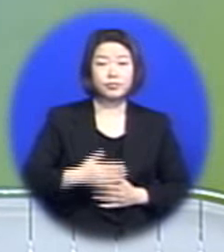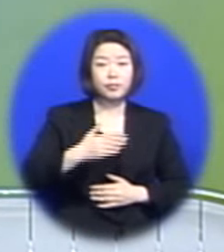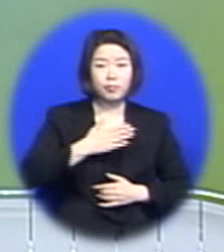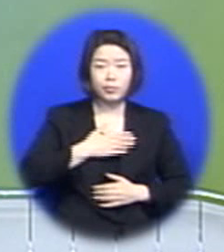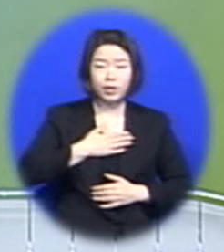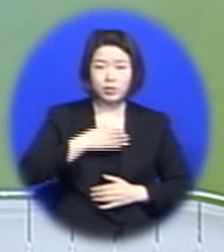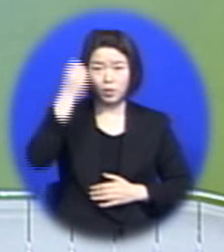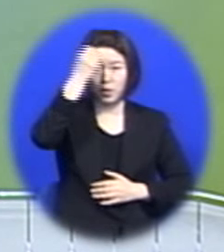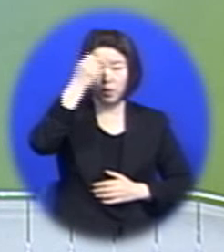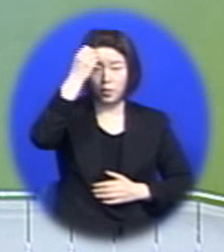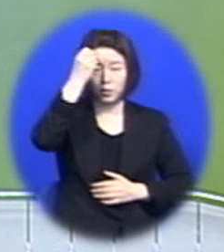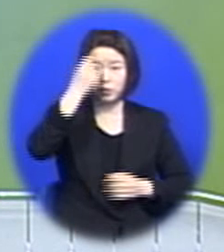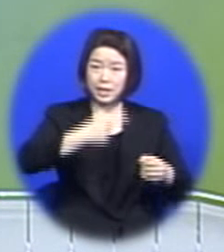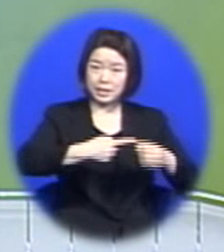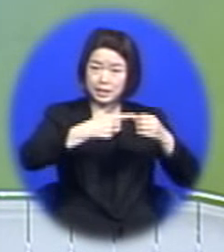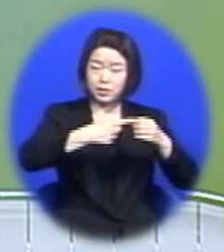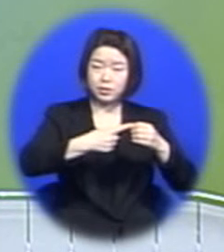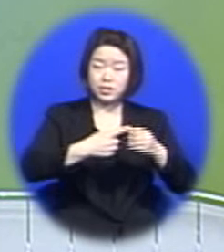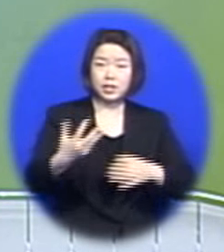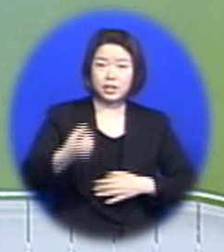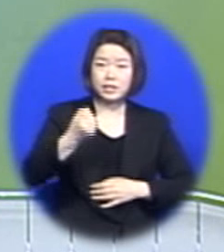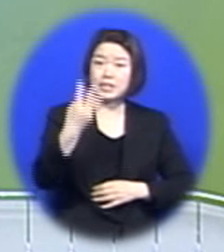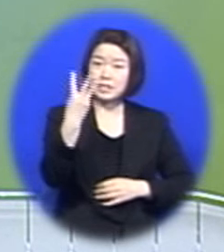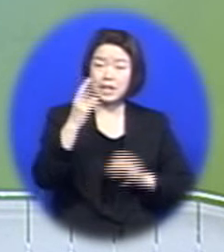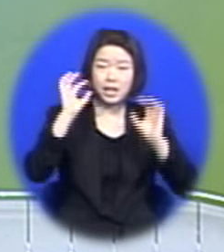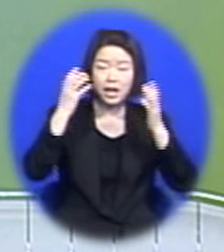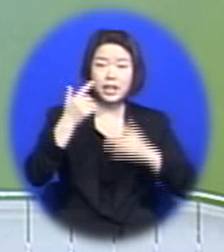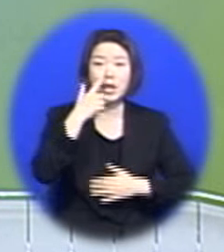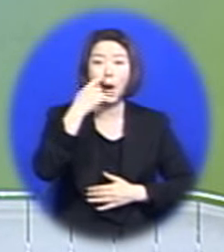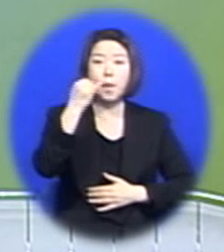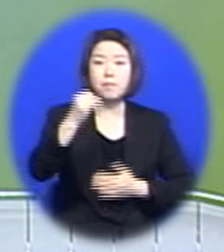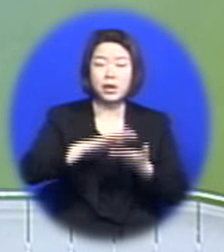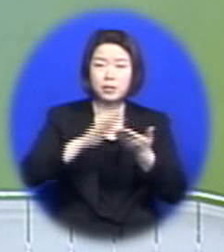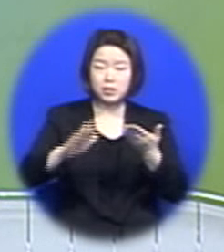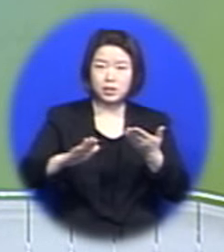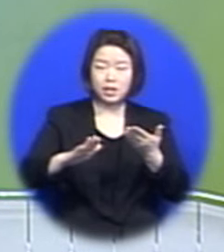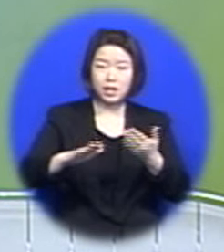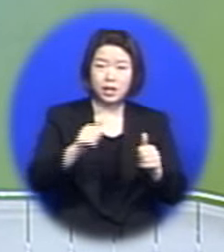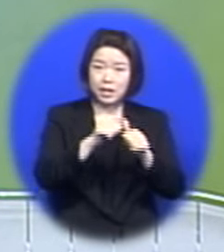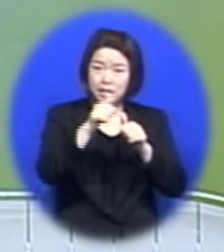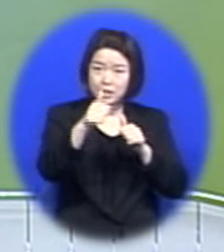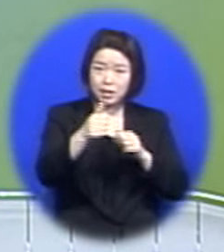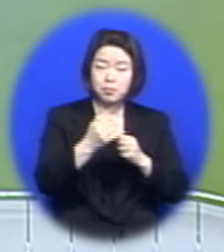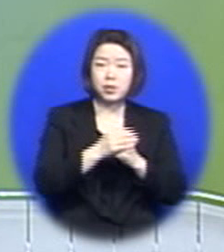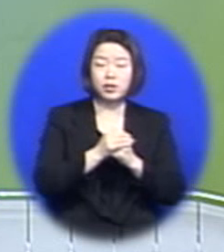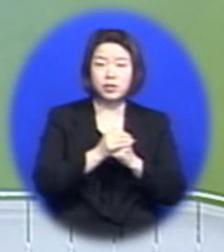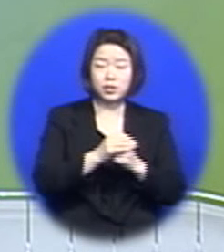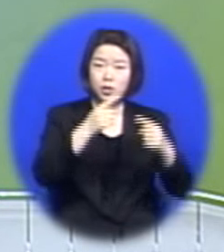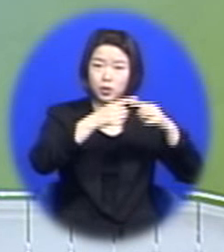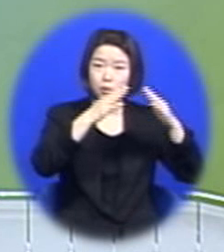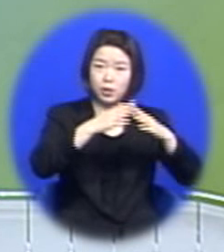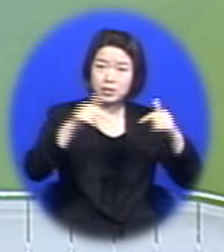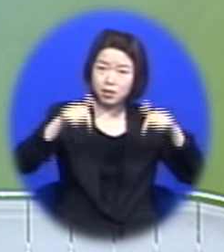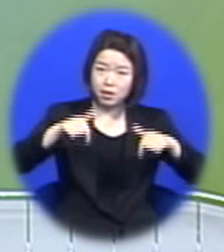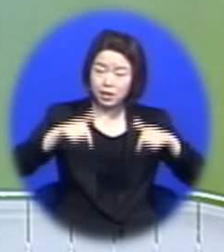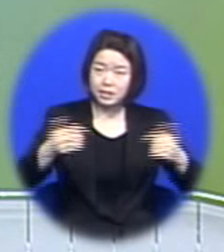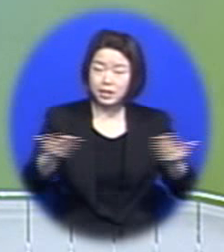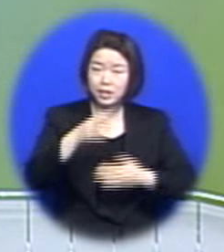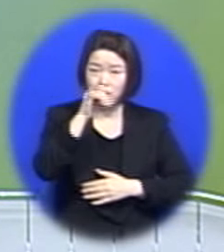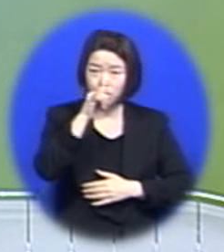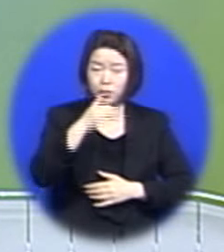저는 고등학생인 첫째를 둔 세 아이의 엄마입니다. 남편은 교회에서 간사로 근무하고 있고